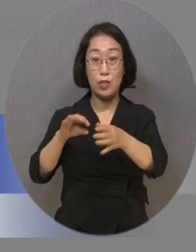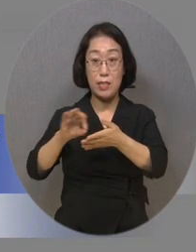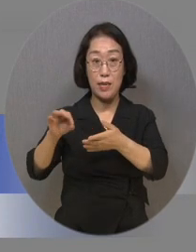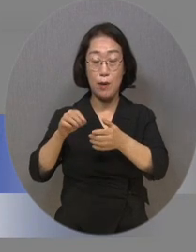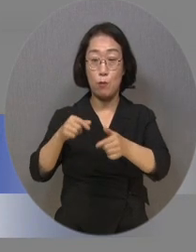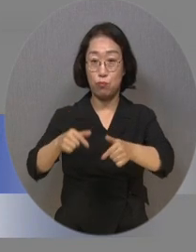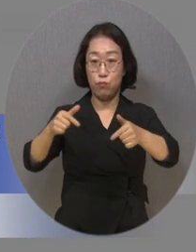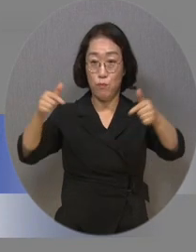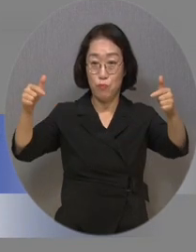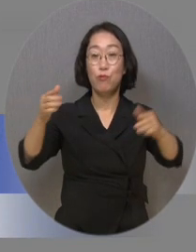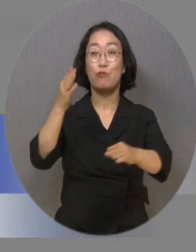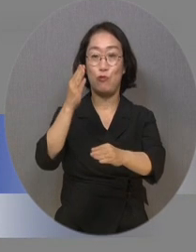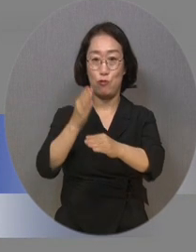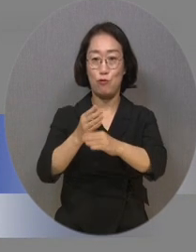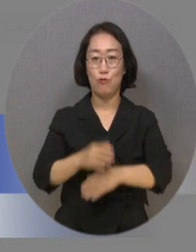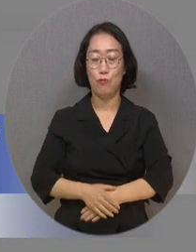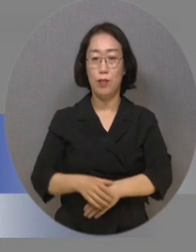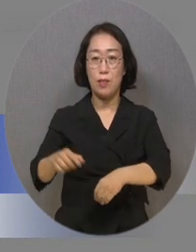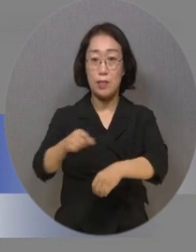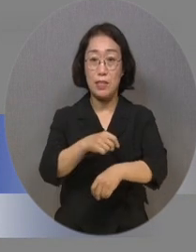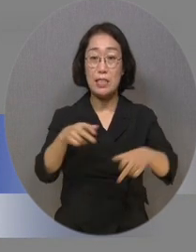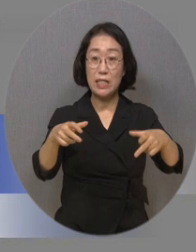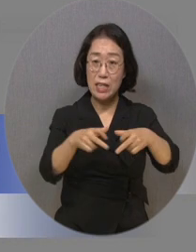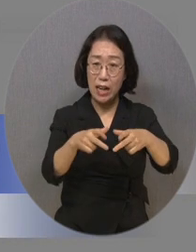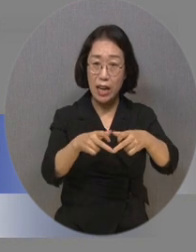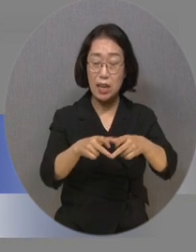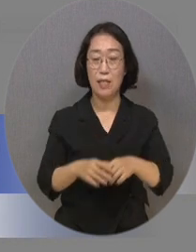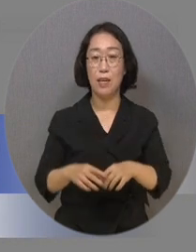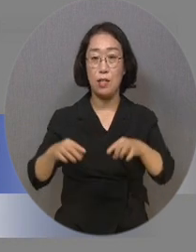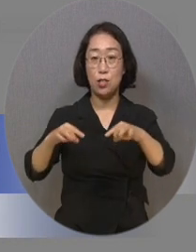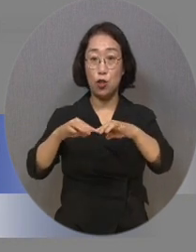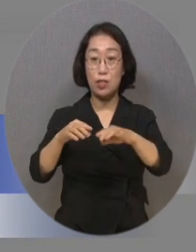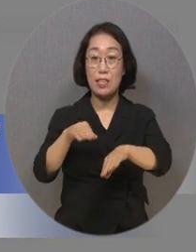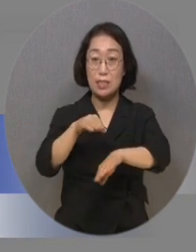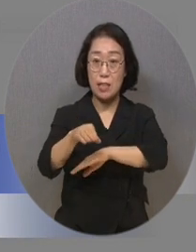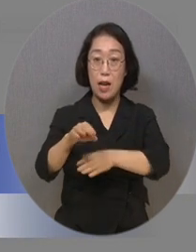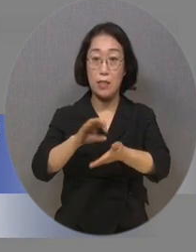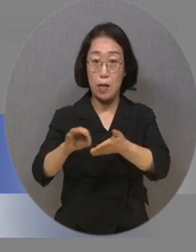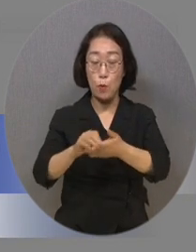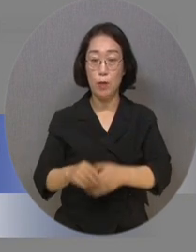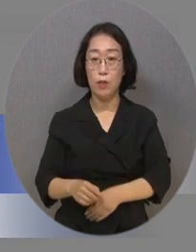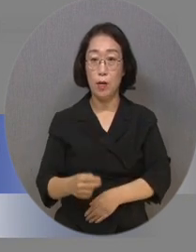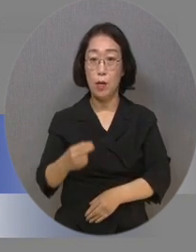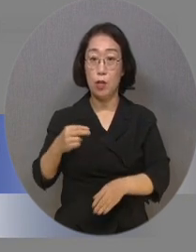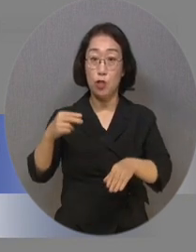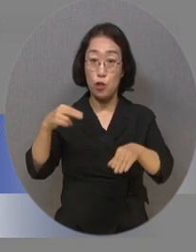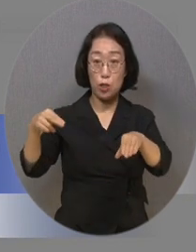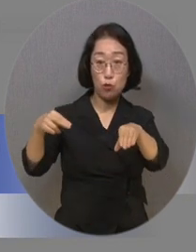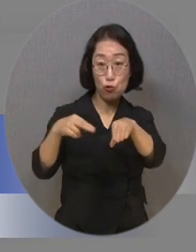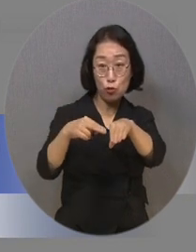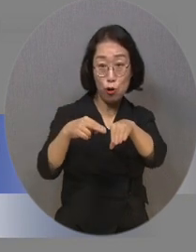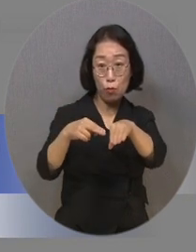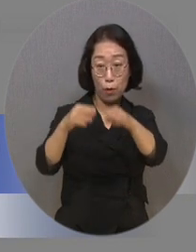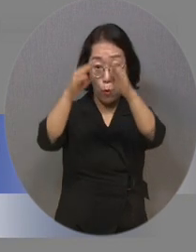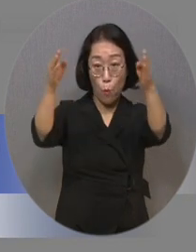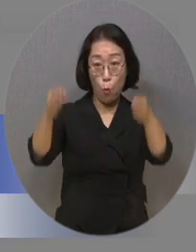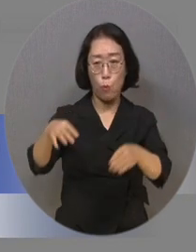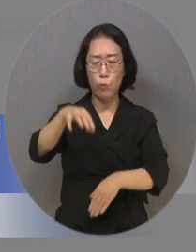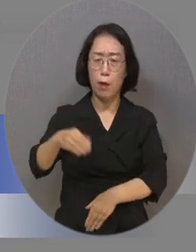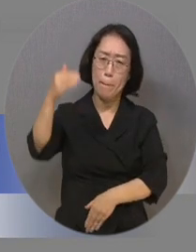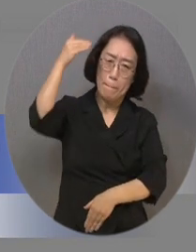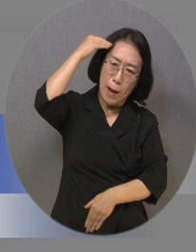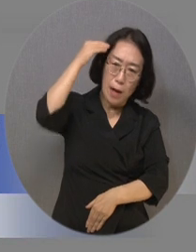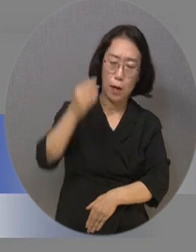함께 증가하고 있는데요 특히 장애인이 전기차를 이용하는 경우이 충전기 앞에 장애물이 있거나 충전기